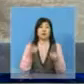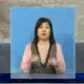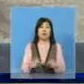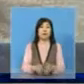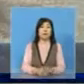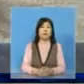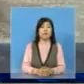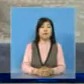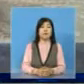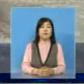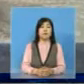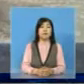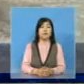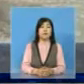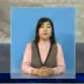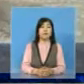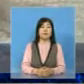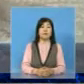бересіз бе етпен?